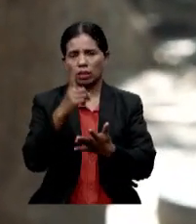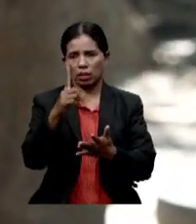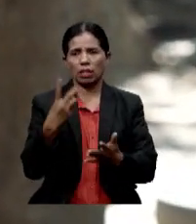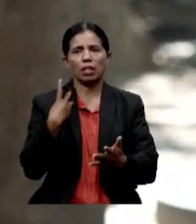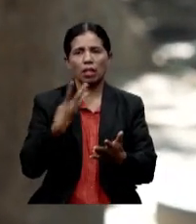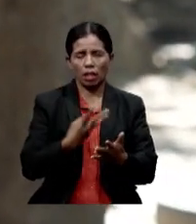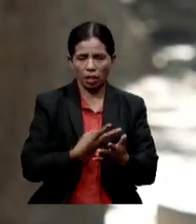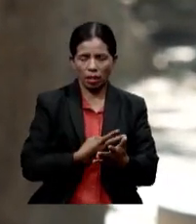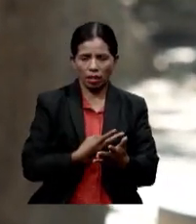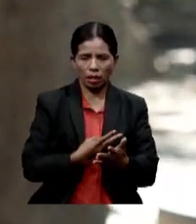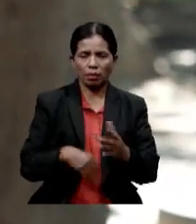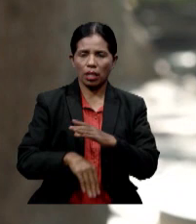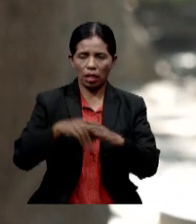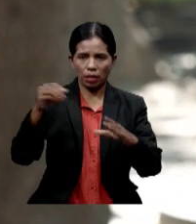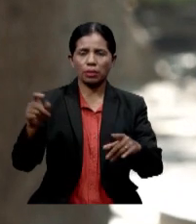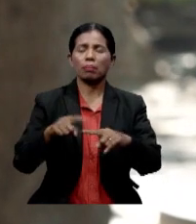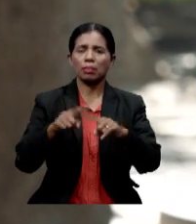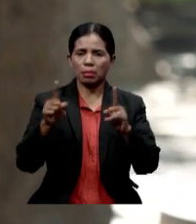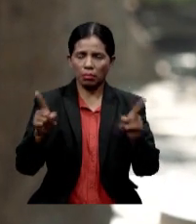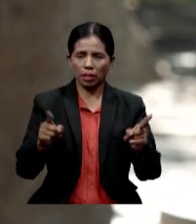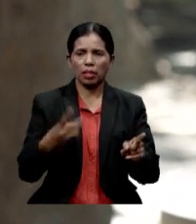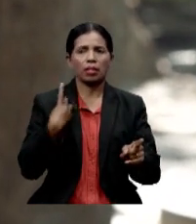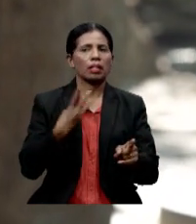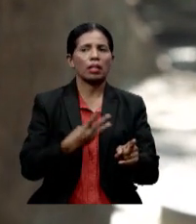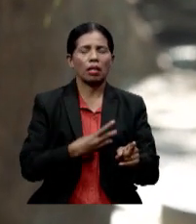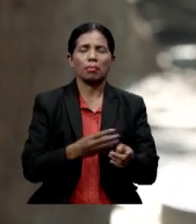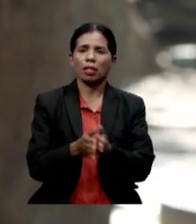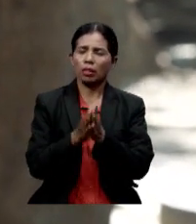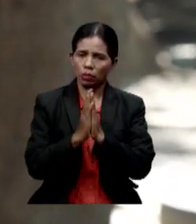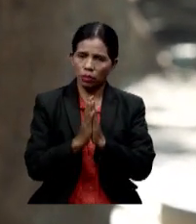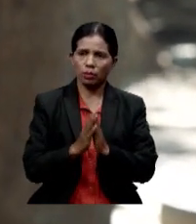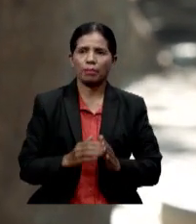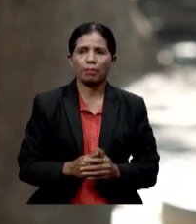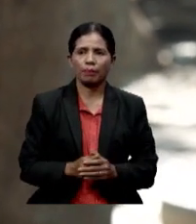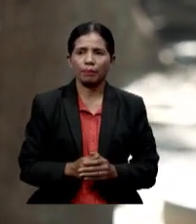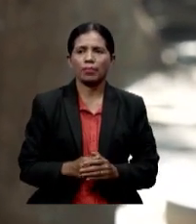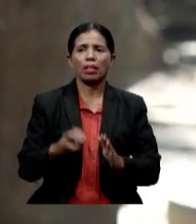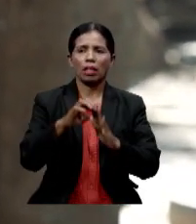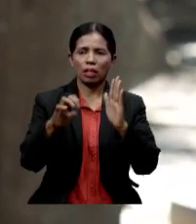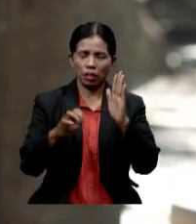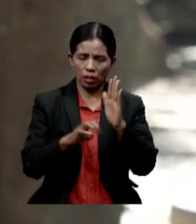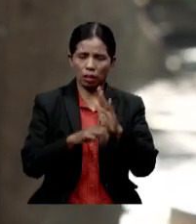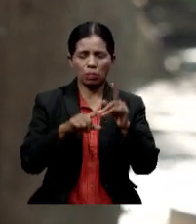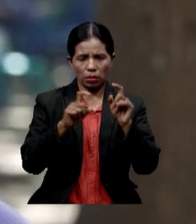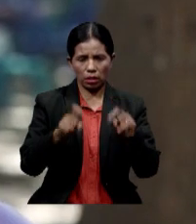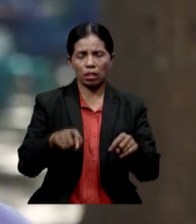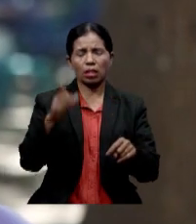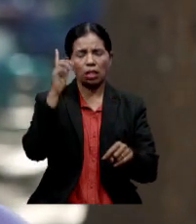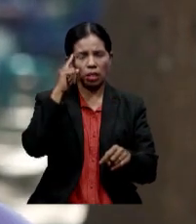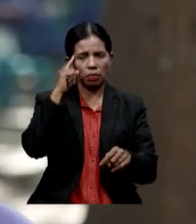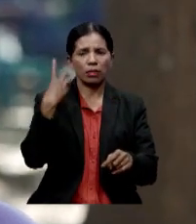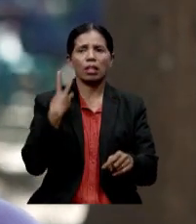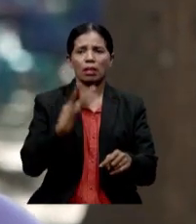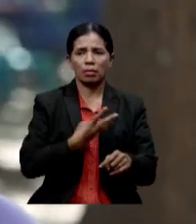sai mai be ami ne sense makne estado mo tenser hanoi ami sekar kam